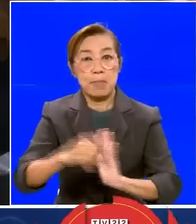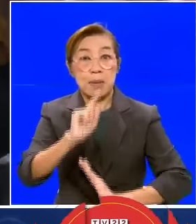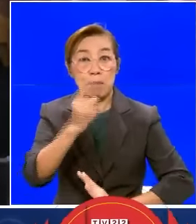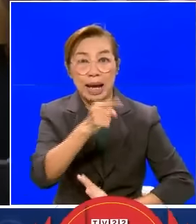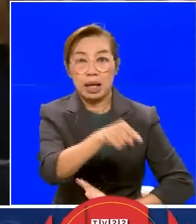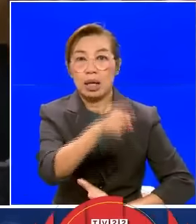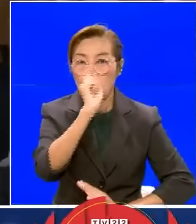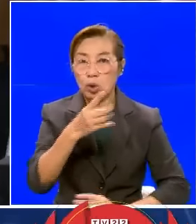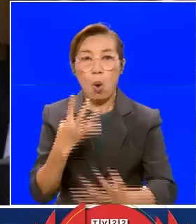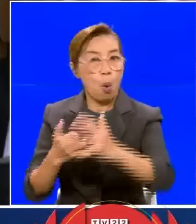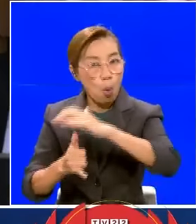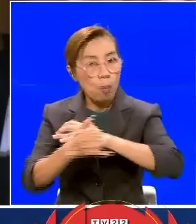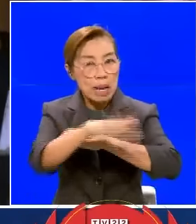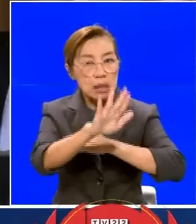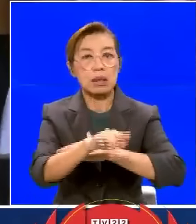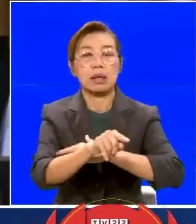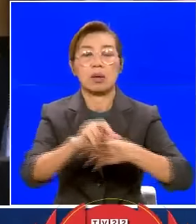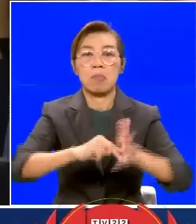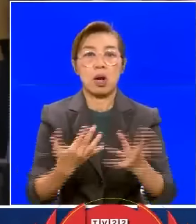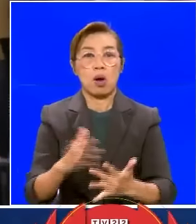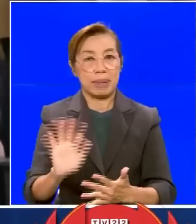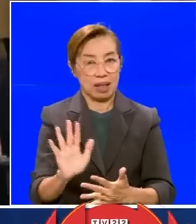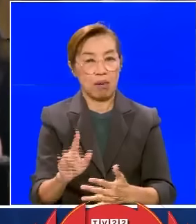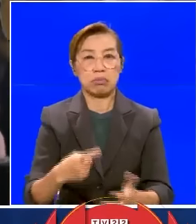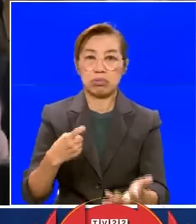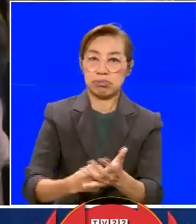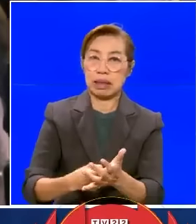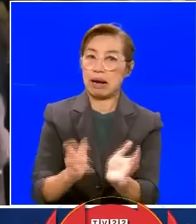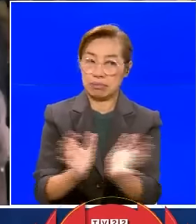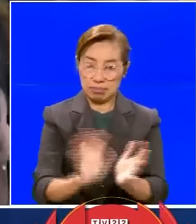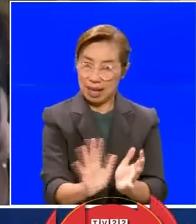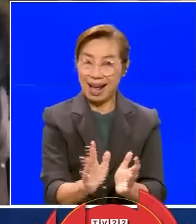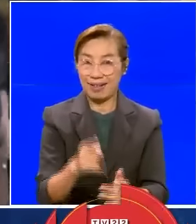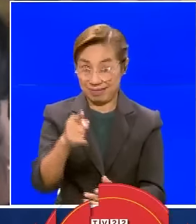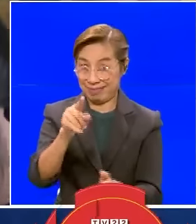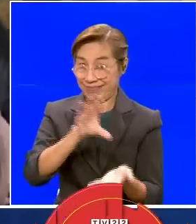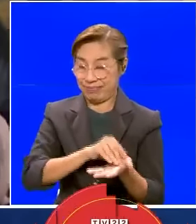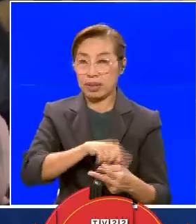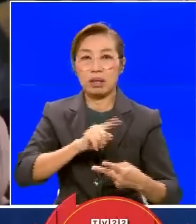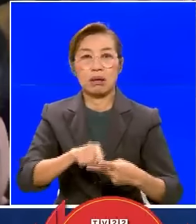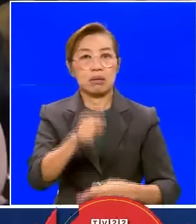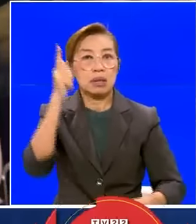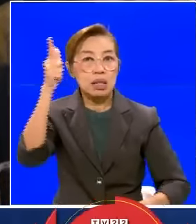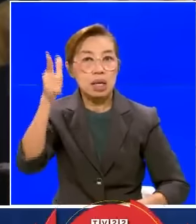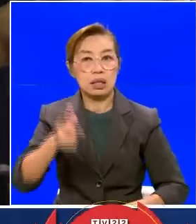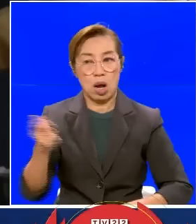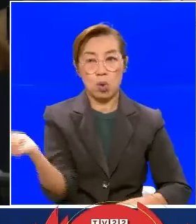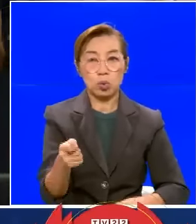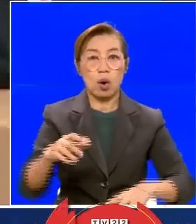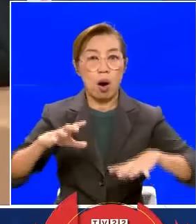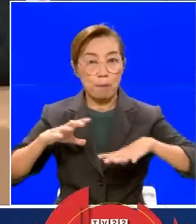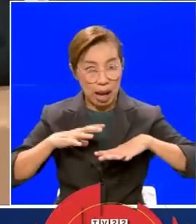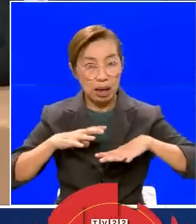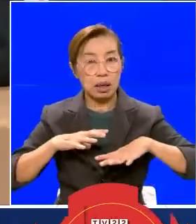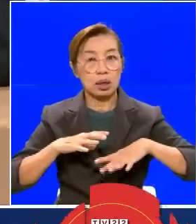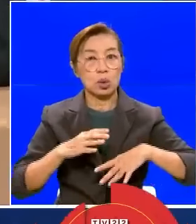ดไว้ในใจก่อนก็แล้วกันแล้วก็บอกกรณีของอดีตนายกทักษิณเนี่ยนะครับเป็นนักโทษที่อยู่ระหว่างการพักโทษแล้วก็มีความผิดใหม่ก็คือ